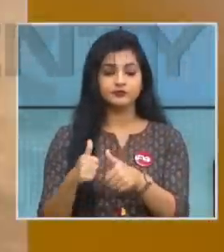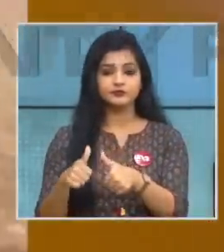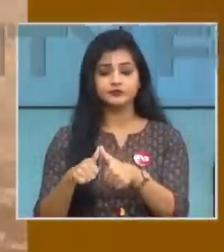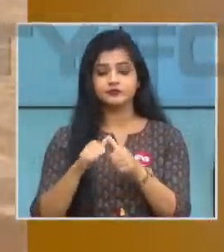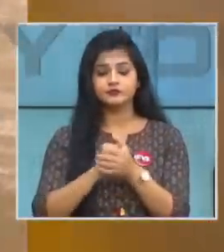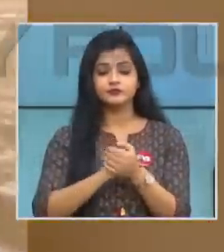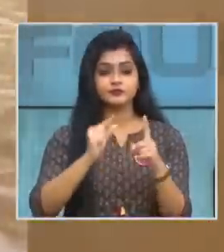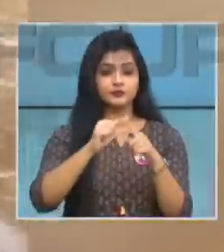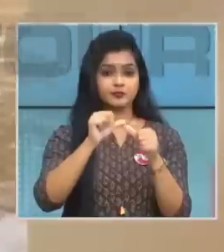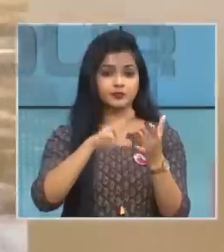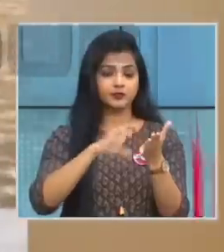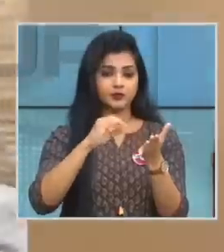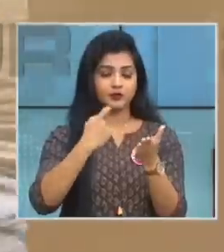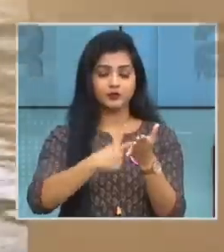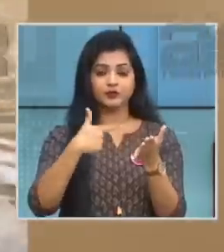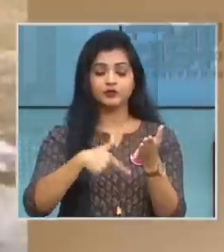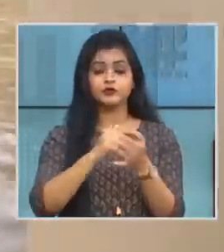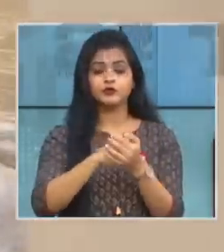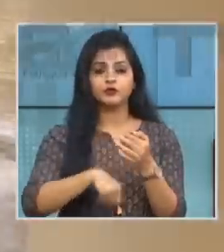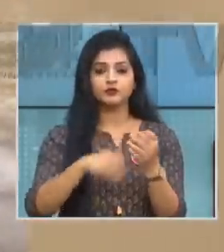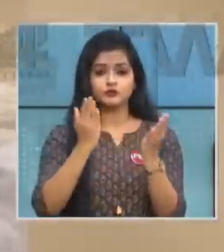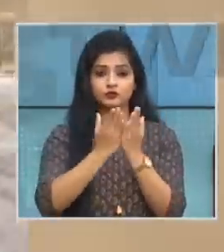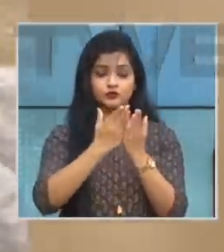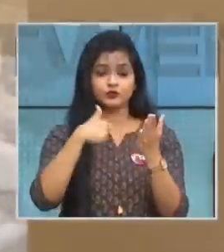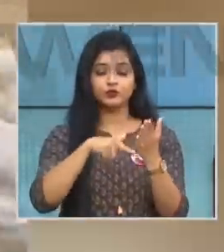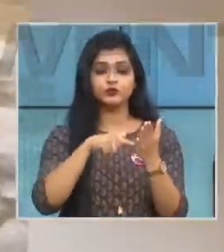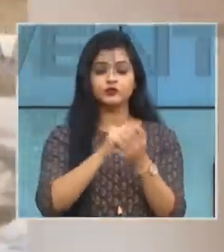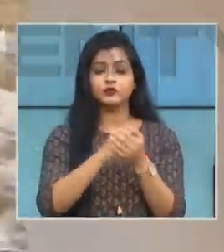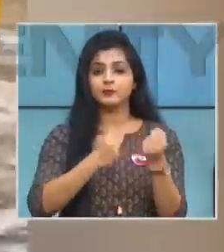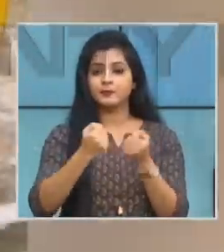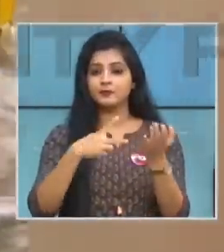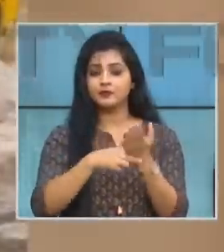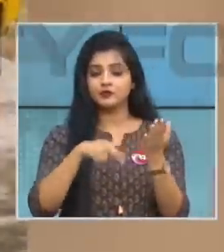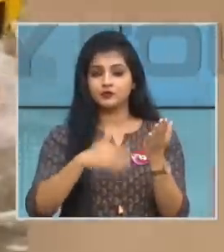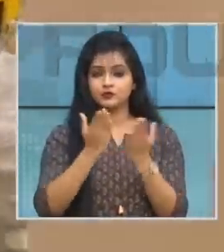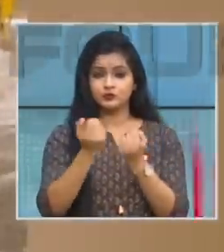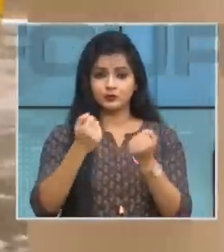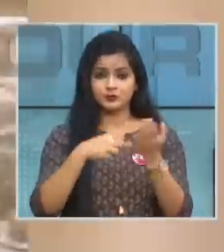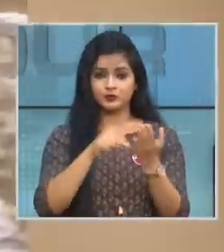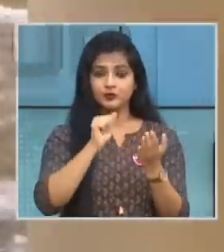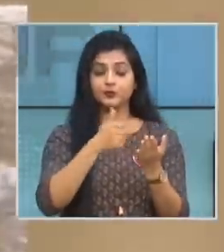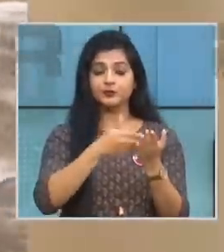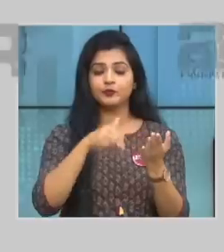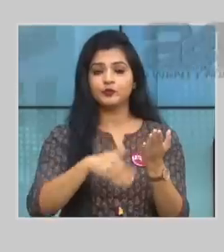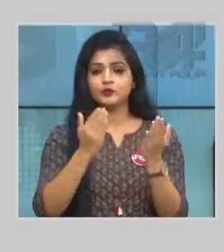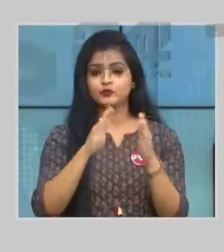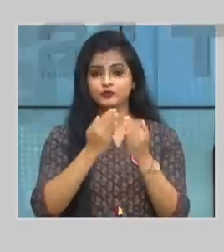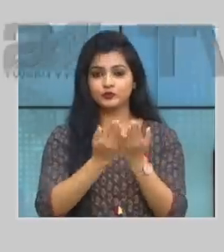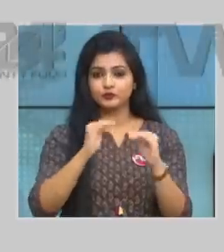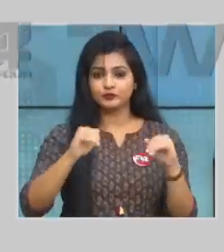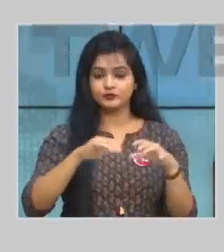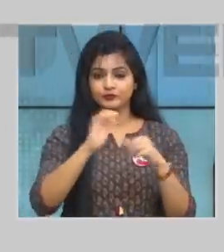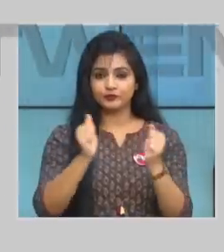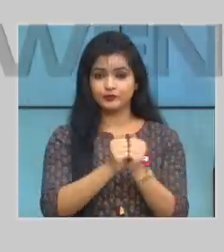റിജിത്ത്, പാനൂരിലെ KKVPR മെമ്മോറിയൽ ഹയർ സെക്കൻഡറി സ്കൂളിലെ ബസ്സാണ്, സ്കൂൾ ബസ്സാണ് വിദ്യാർത്ഥികളുമായി പോകവേ അപകടകരമായി